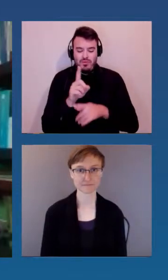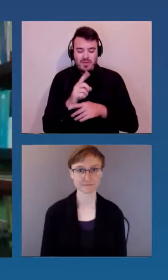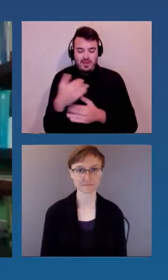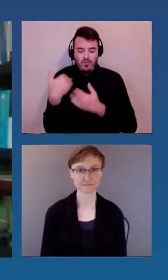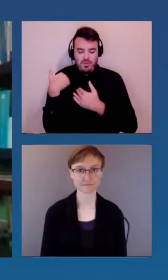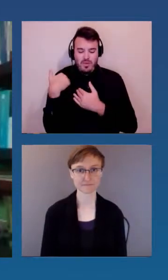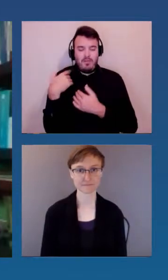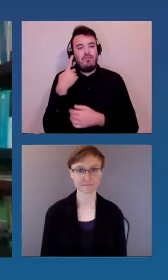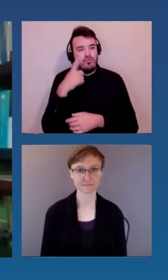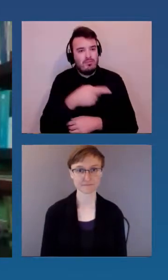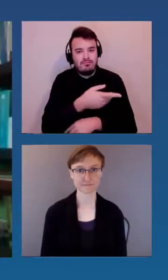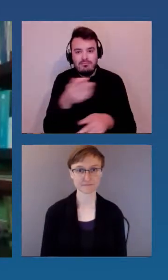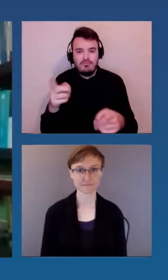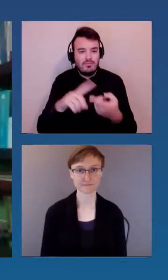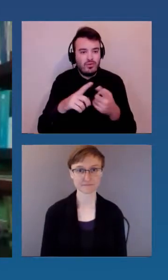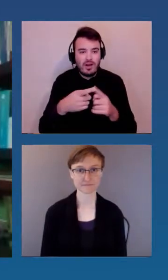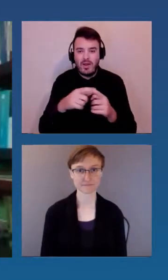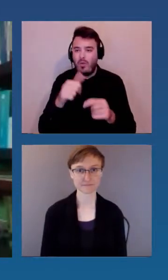vont être